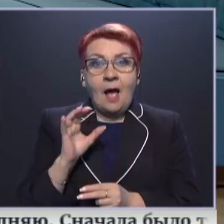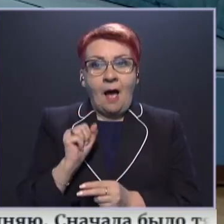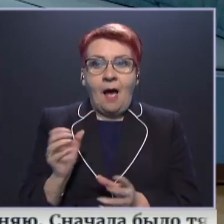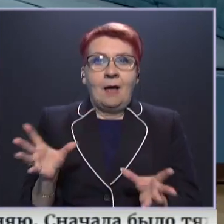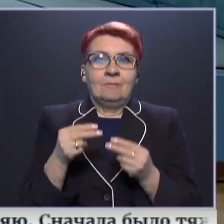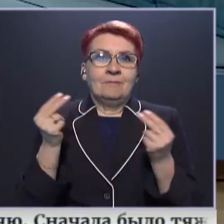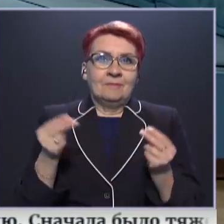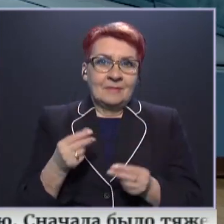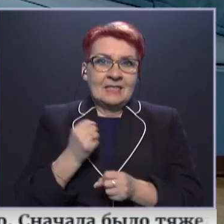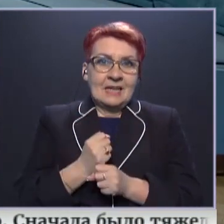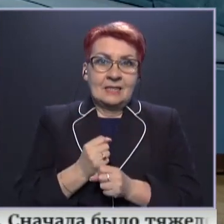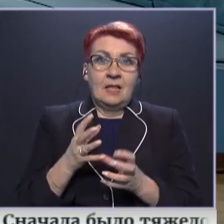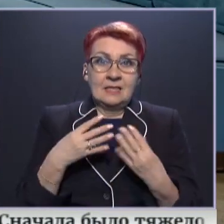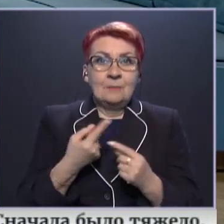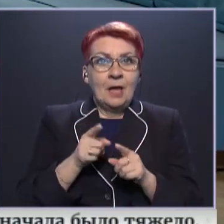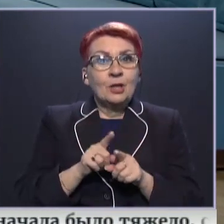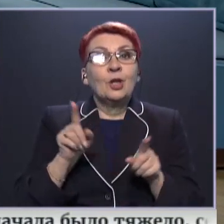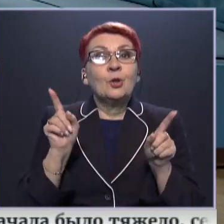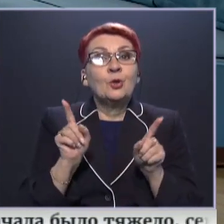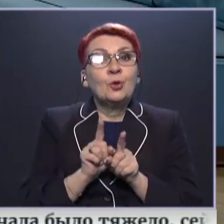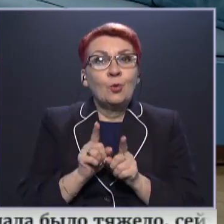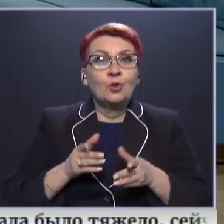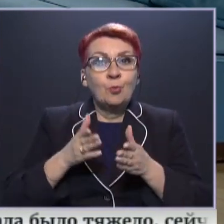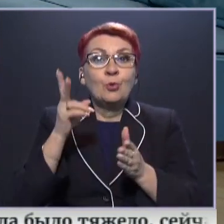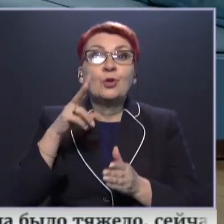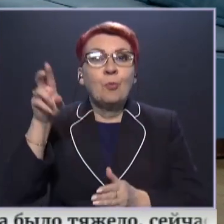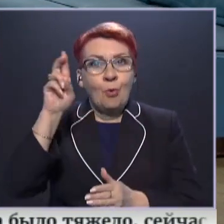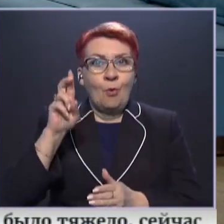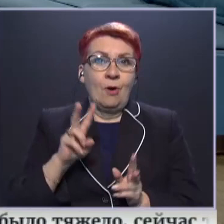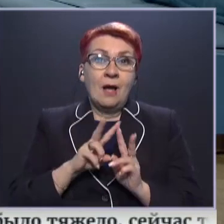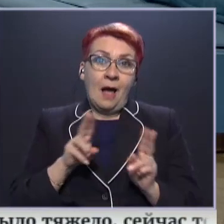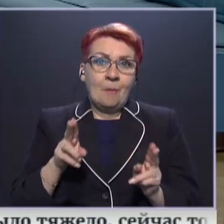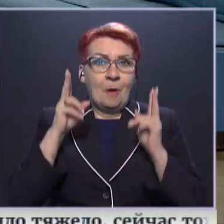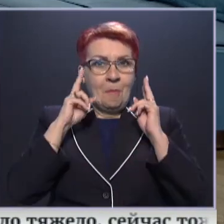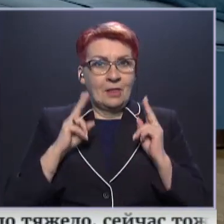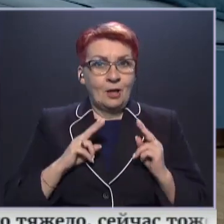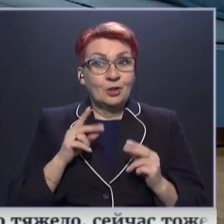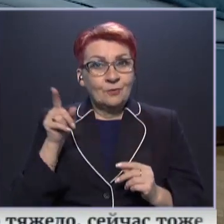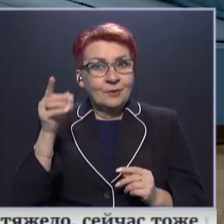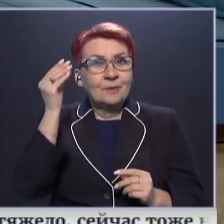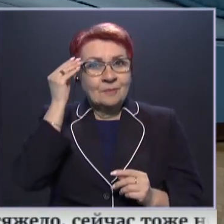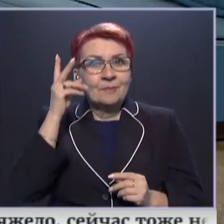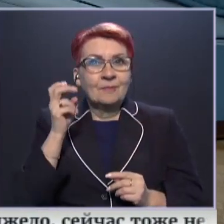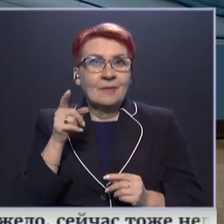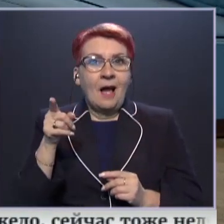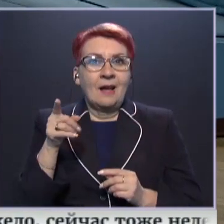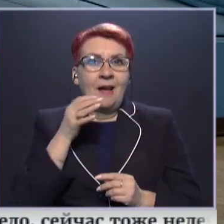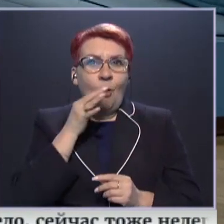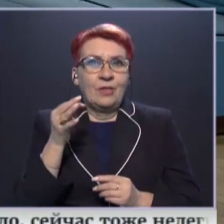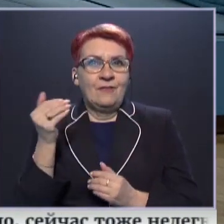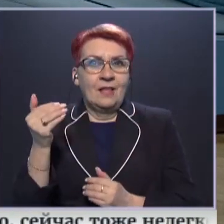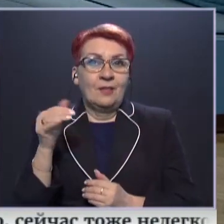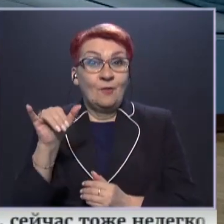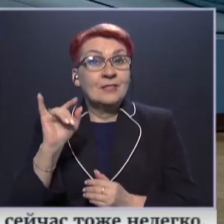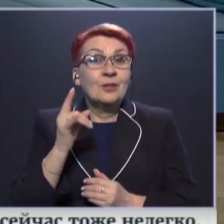это тоже путь к Богу. Так же, как и монашество, наверное, о котором тут вот подразумевалось в ответе. Поэтому я думаю, что тем более у